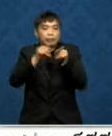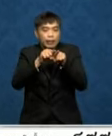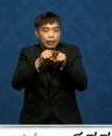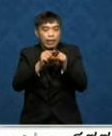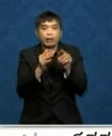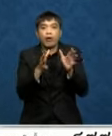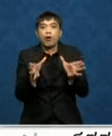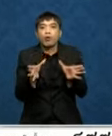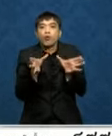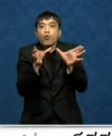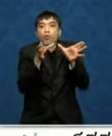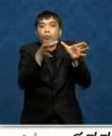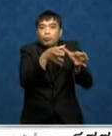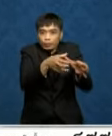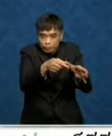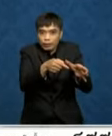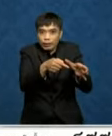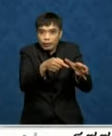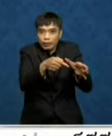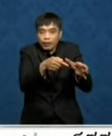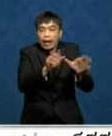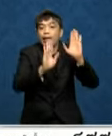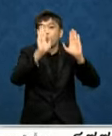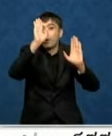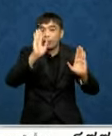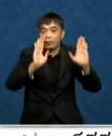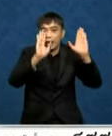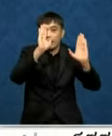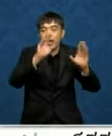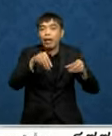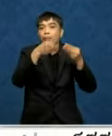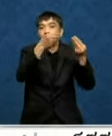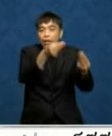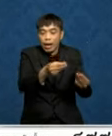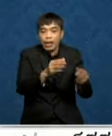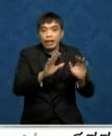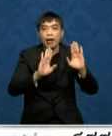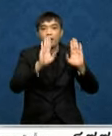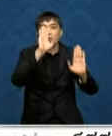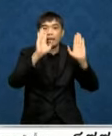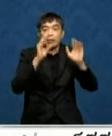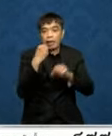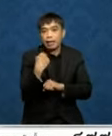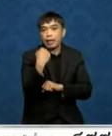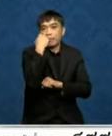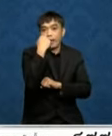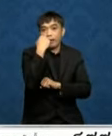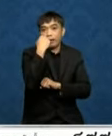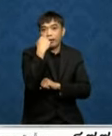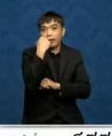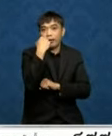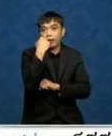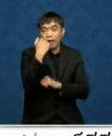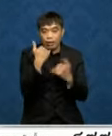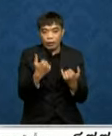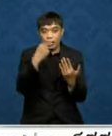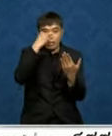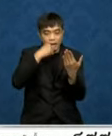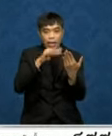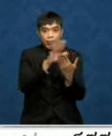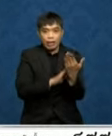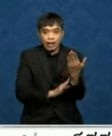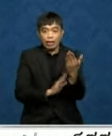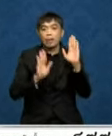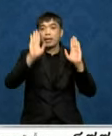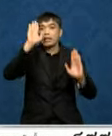สุดในระบอบประชาธิปไตยที่จะทำให้ประชาธิปไตยเข้มแข็งประชาธิปไตยของเราที่มันล้มลุกคุกคาน